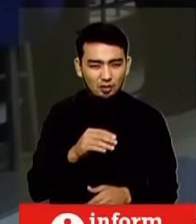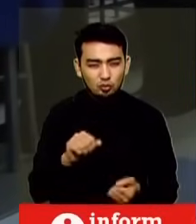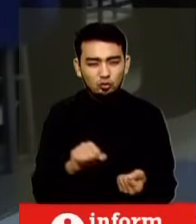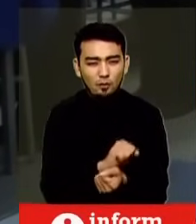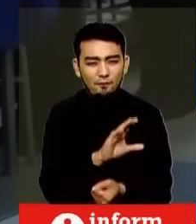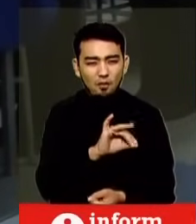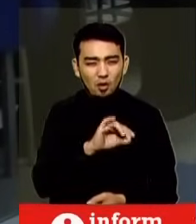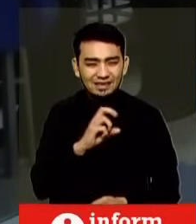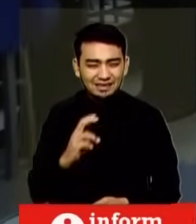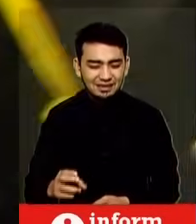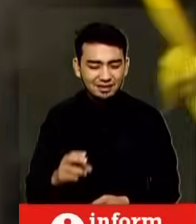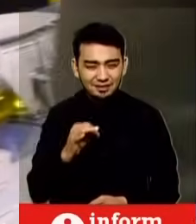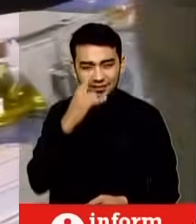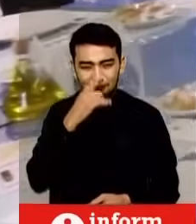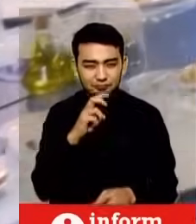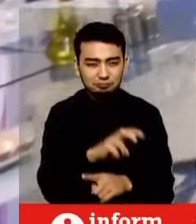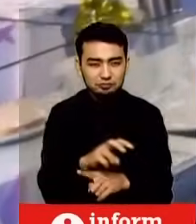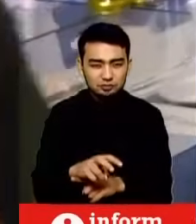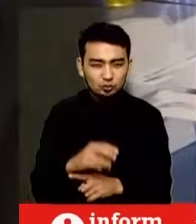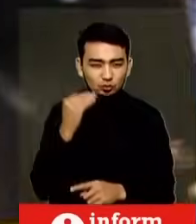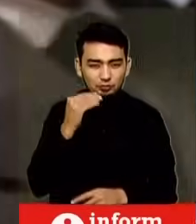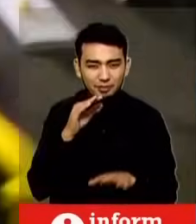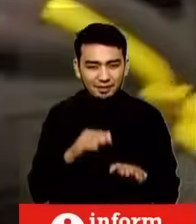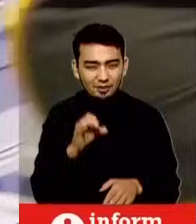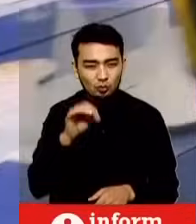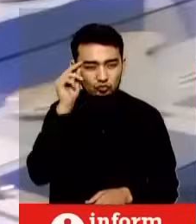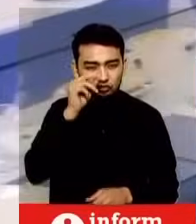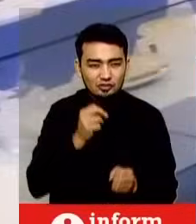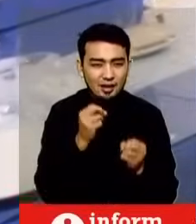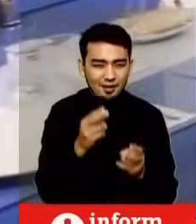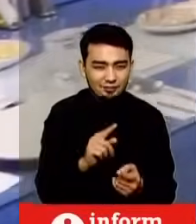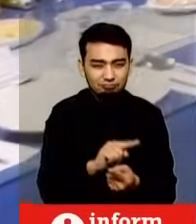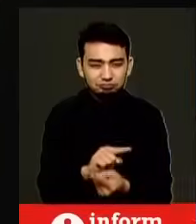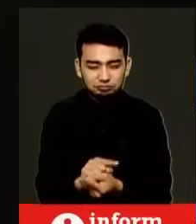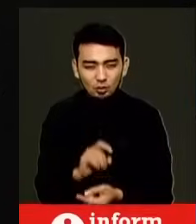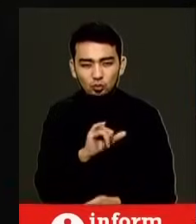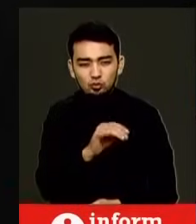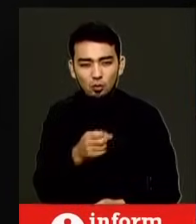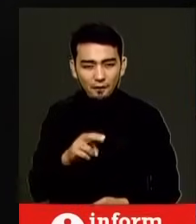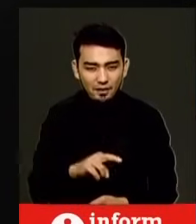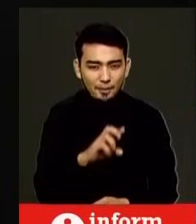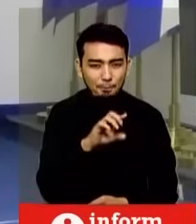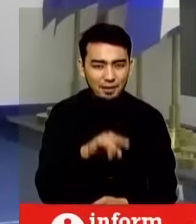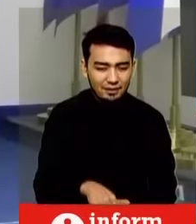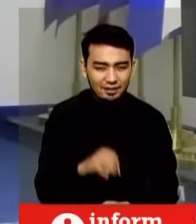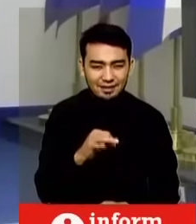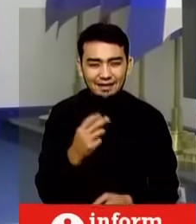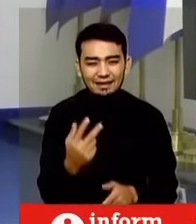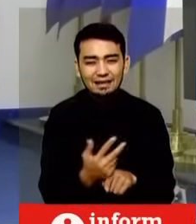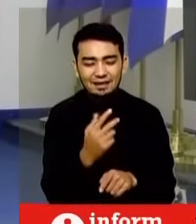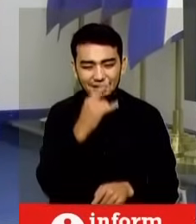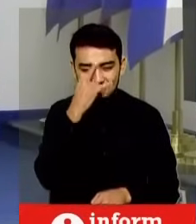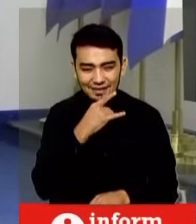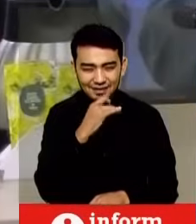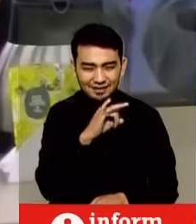с курсантами из Казахстана он поинтересовался организацией обучения досуга и условиями быта встретилась казахстанская делегация